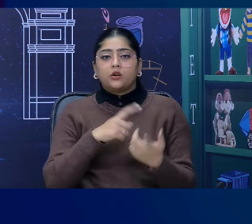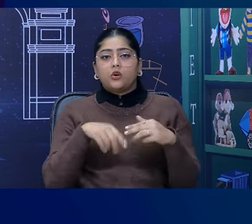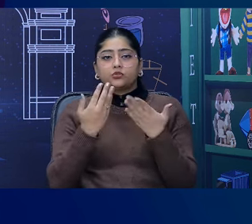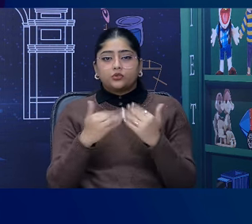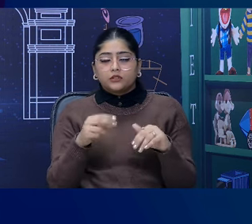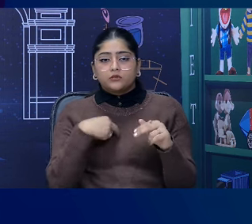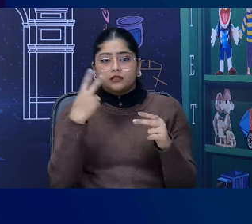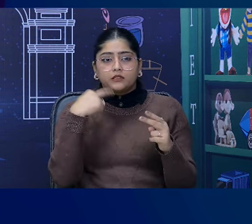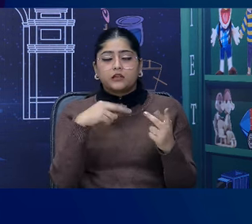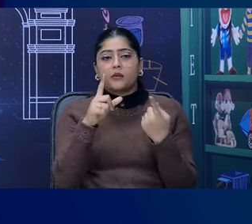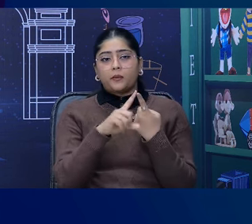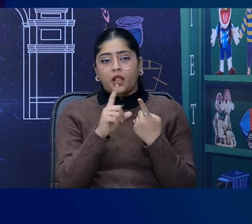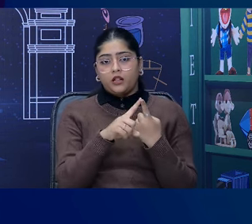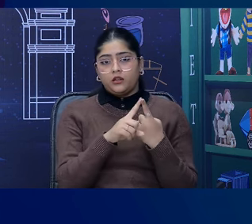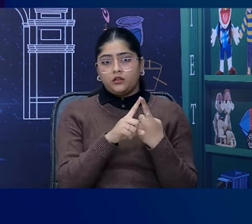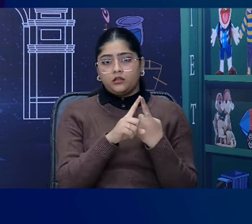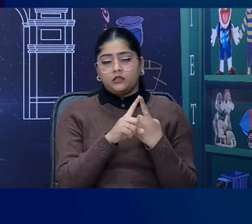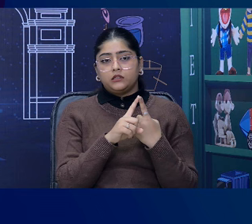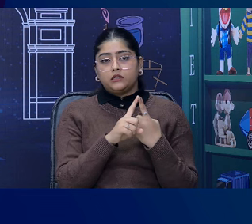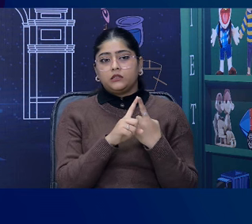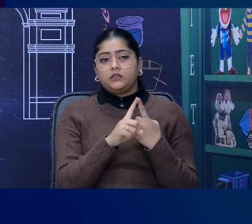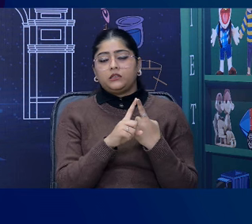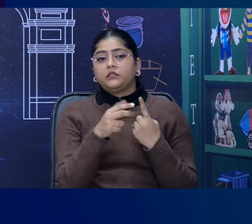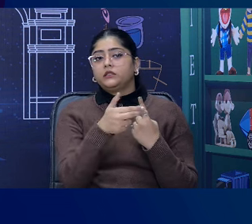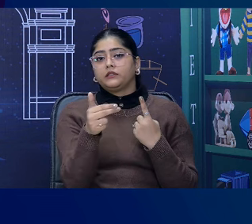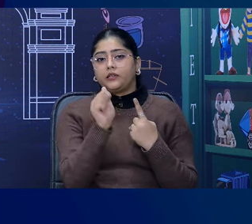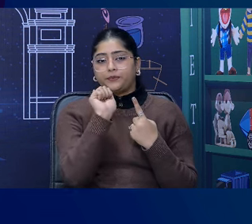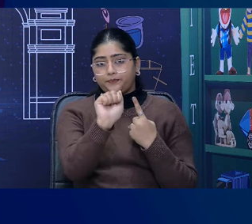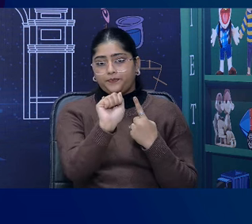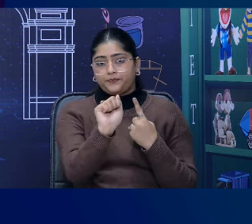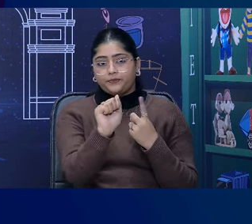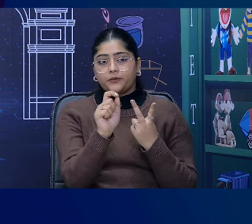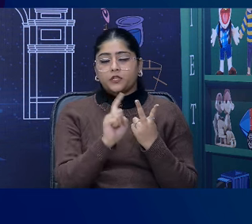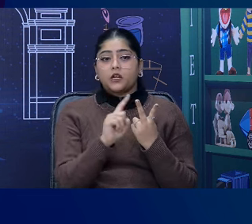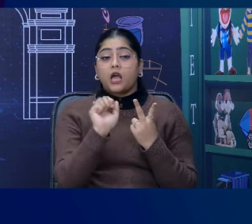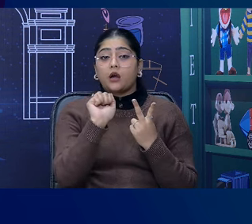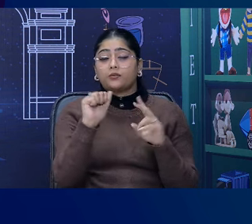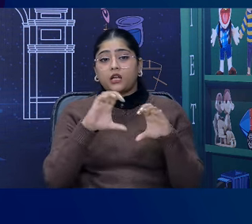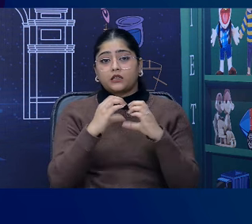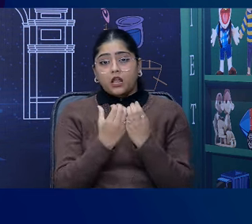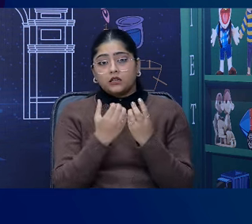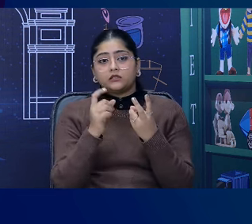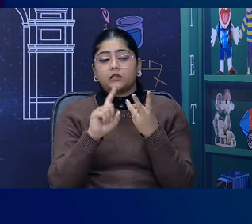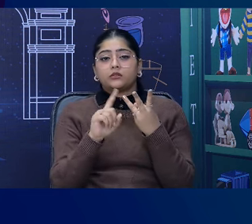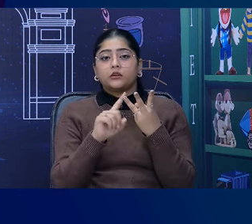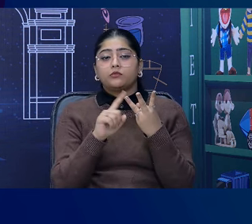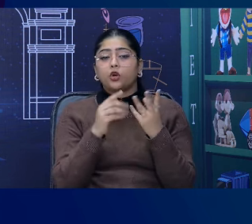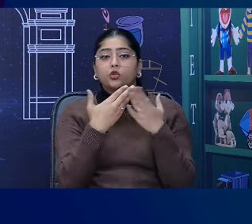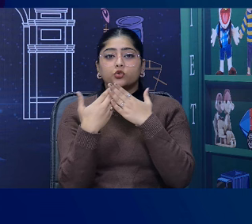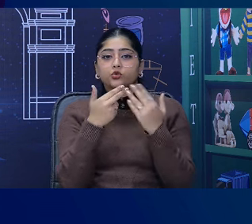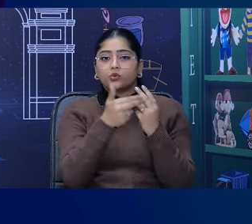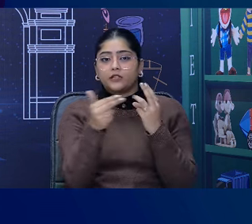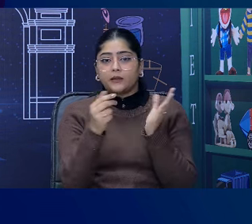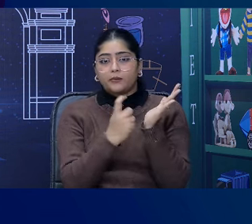भेजना है इस फॉर्मेट में सबसे पहले आपको अपना नाम लिखना है देन यू हैव टू राइट योर क्लास योर स्कूल नेम एंड